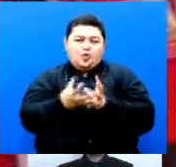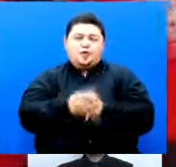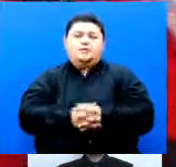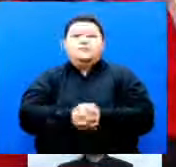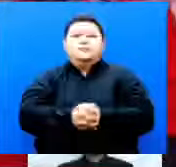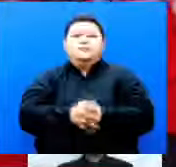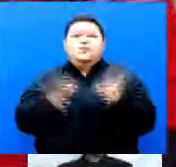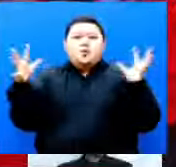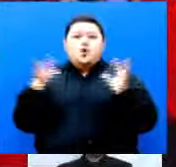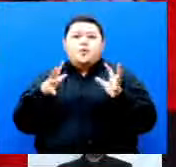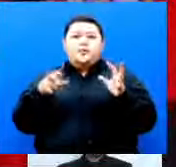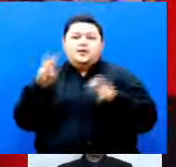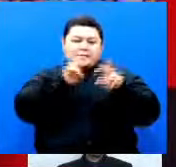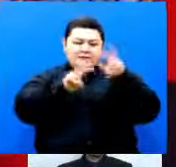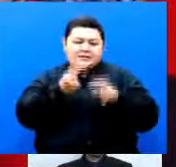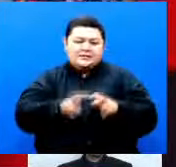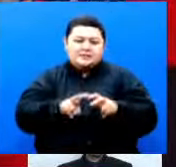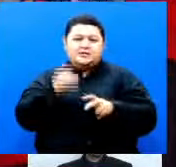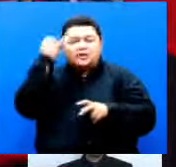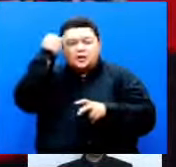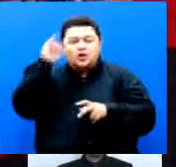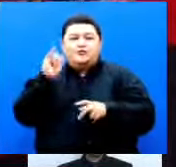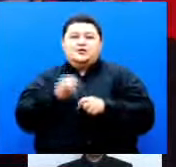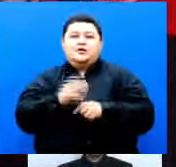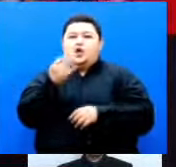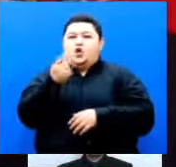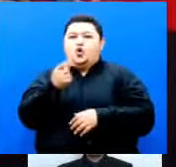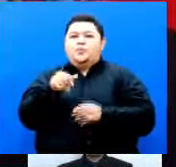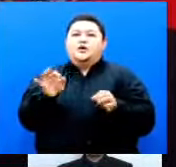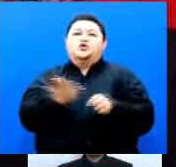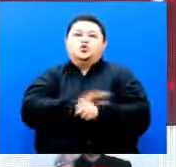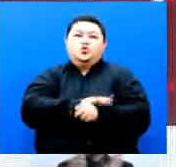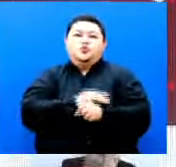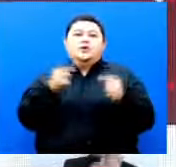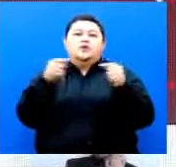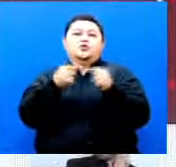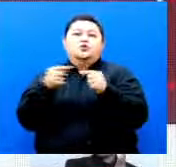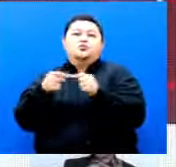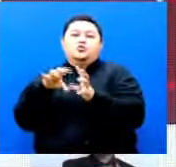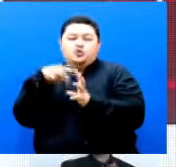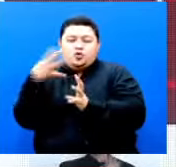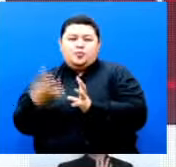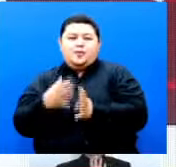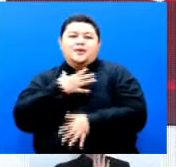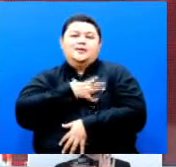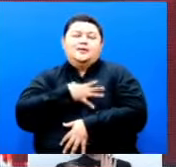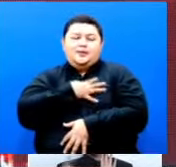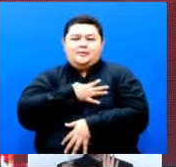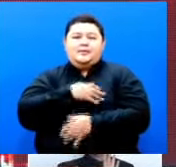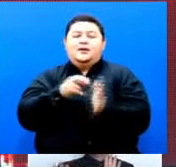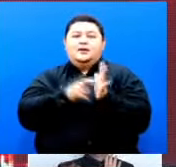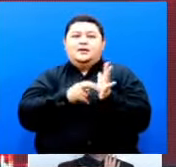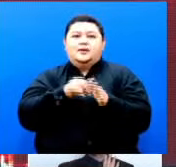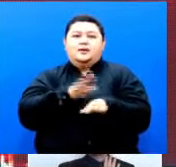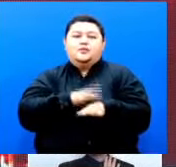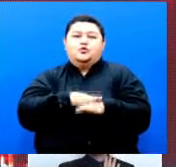global,yaitu:kapasitaspenelitiandan inovasi; sektorekonomiyangmapandanterhubungsecaraglobal; kelayakanhuni;nilaibudaya